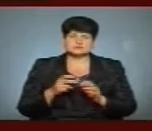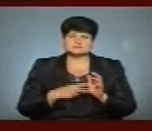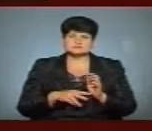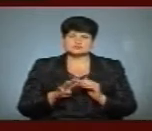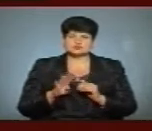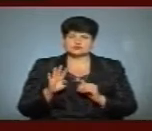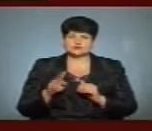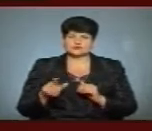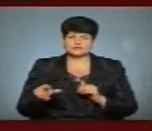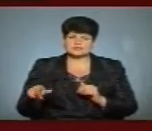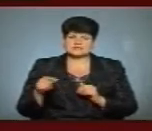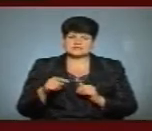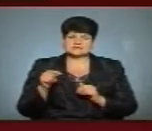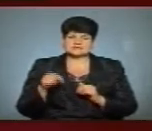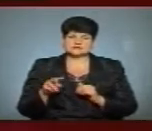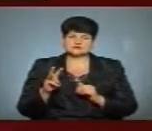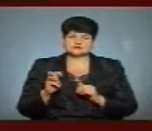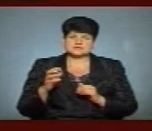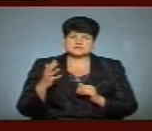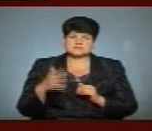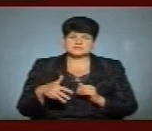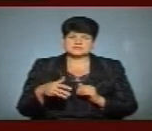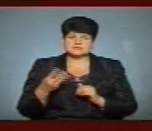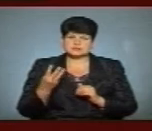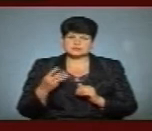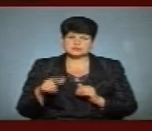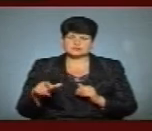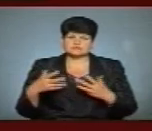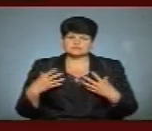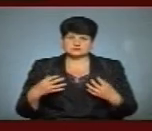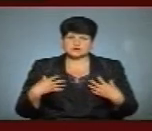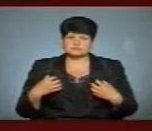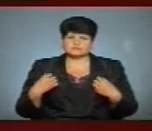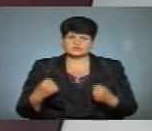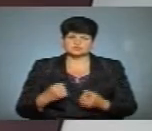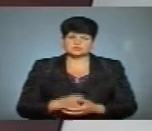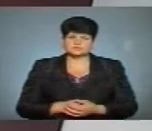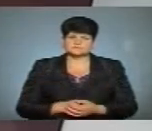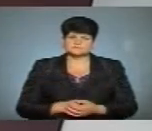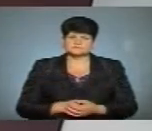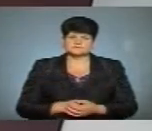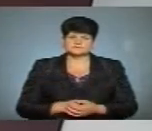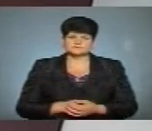2174 людей, з них 1353 особи вже видужали.